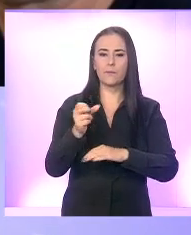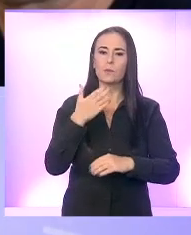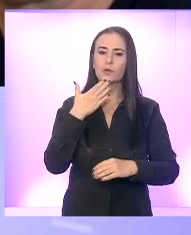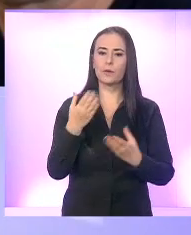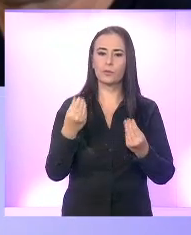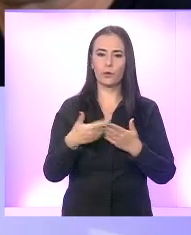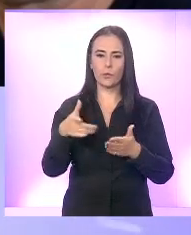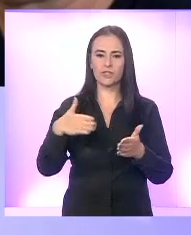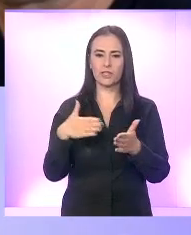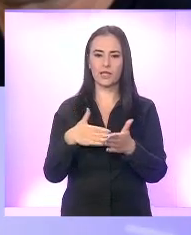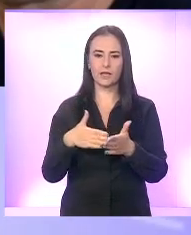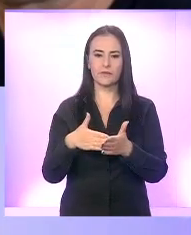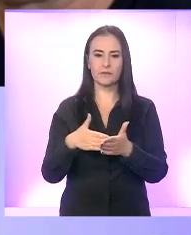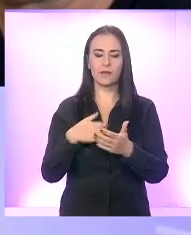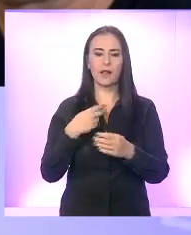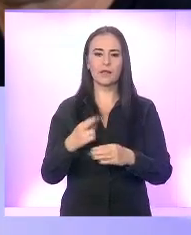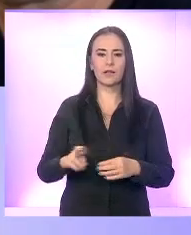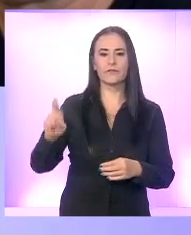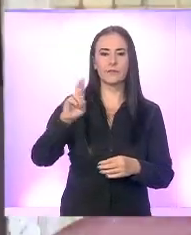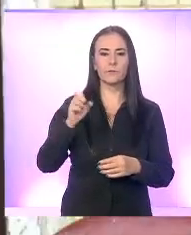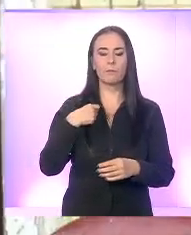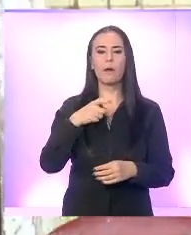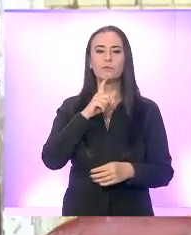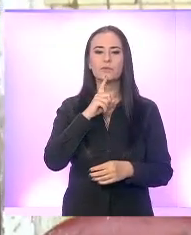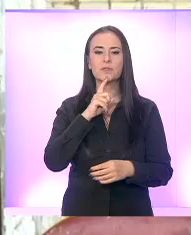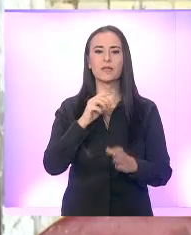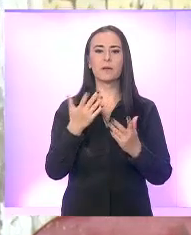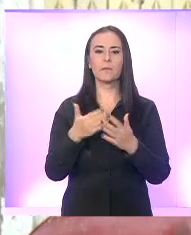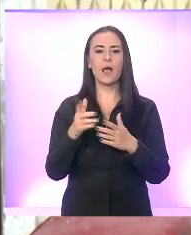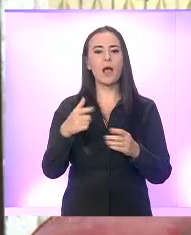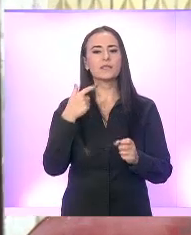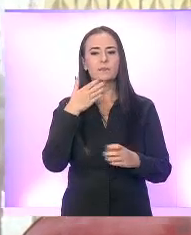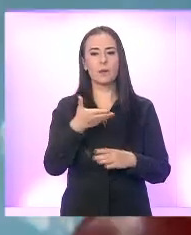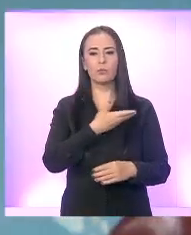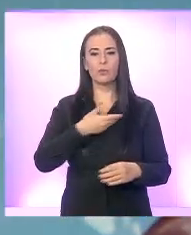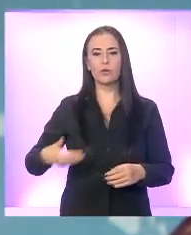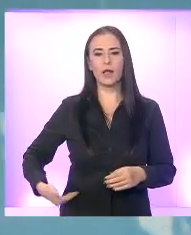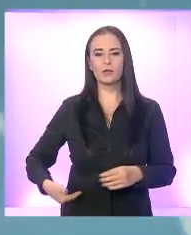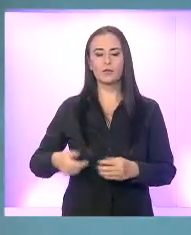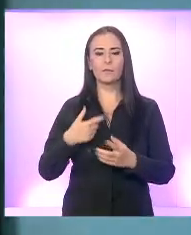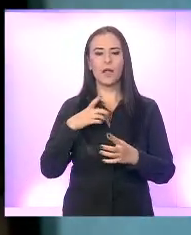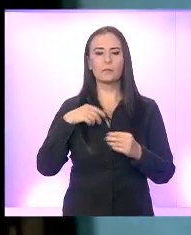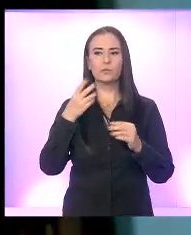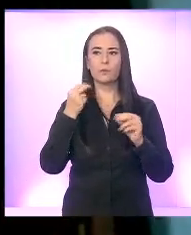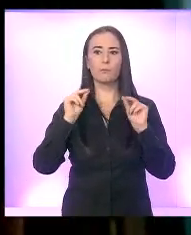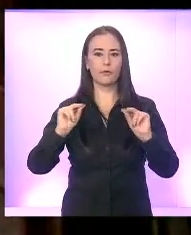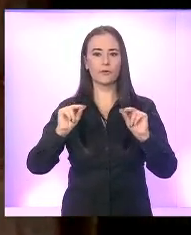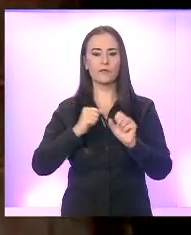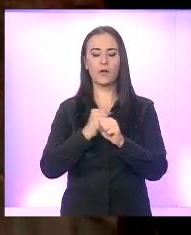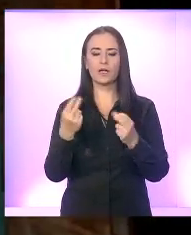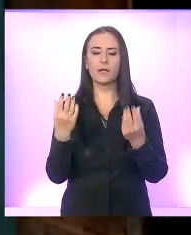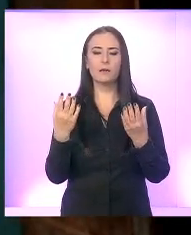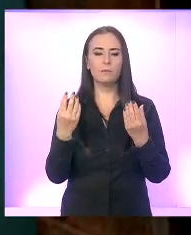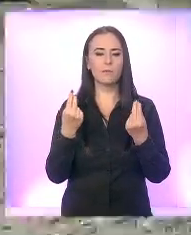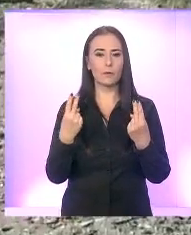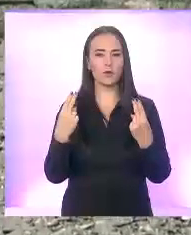Mulțumim tare mult pentru intervenția în jurnal. Cristina, aș vrea să uităm puțin și asupra Bucureștiului și zonei limitrofe, pentru că ar fi foarte important,